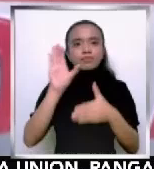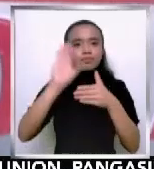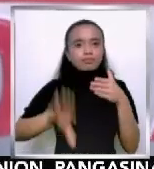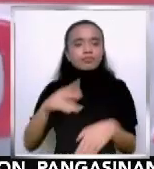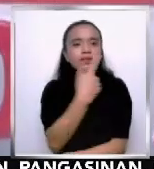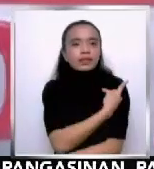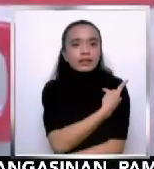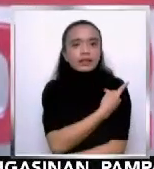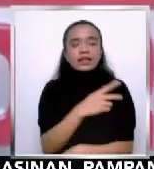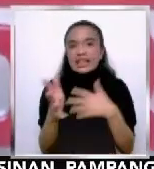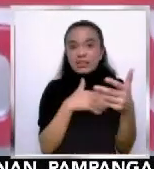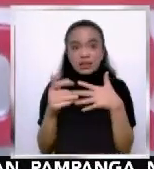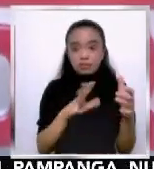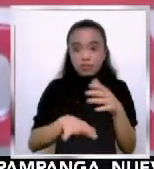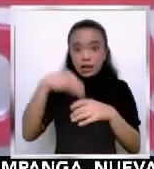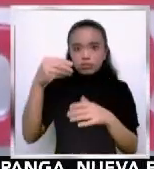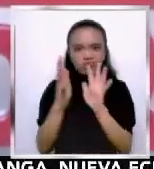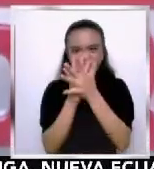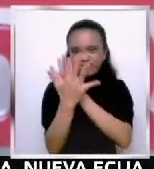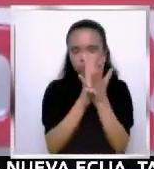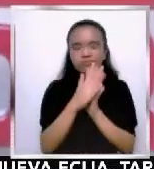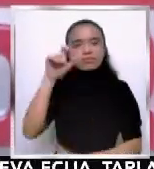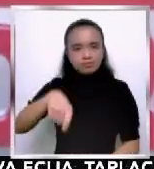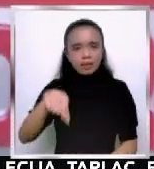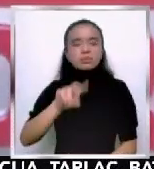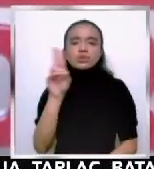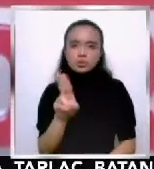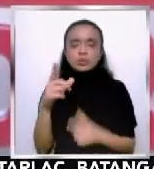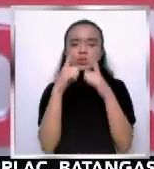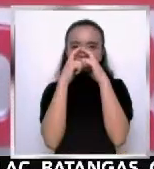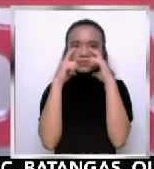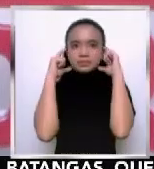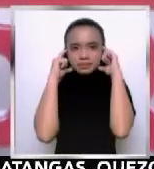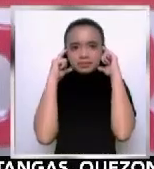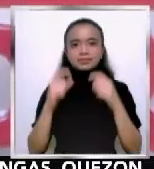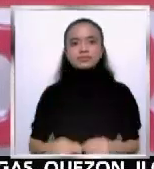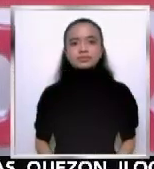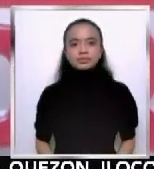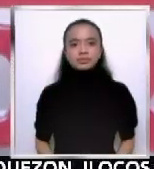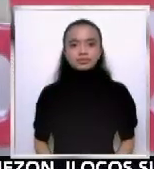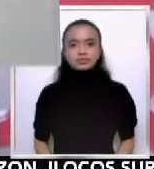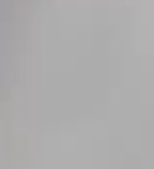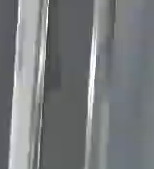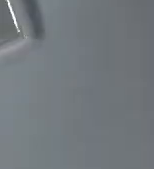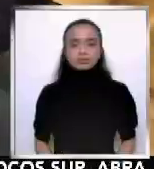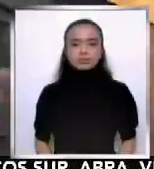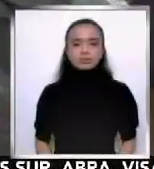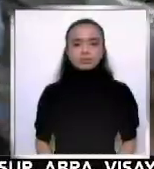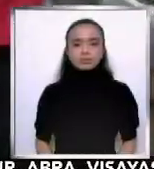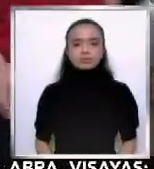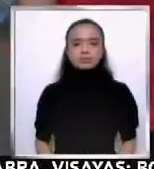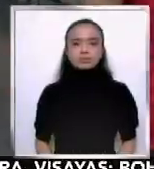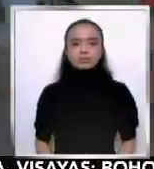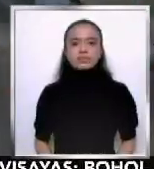naman, dapat pa rin daw na magmask. Yan po ang sanipwersang tinutukan ni Nadano Tincunco at Ivan Mayrina.